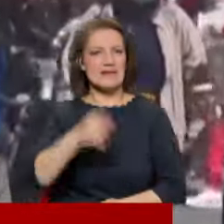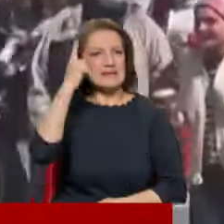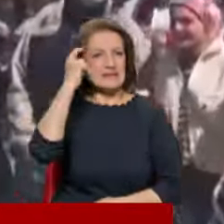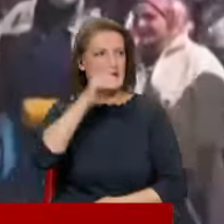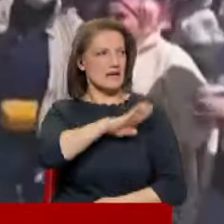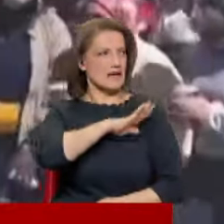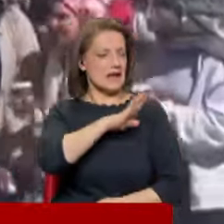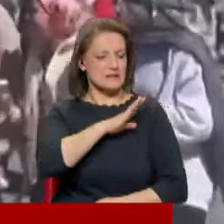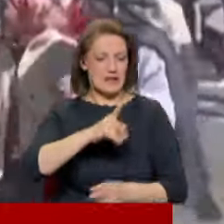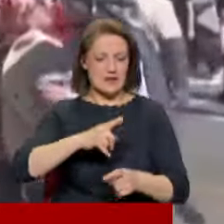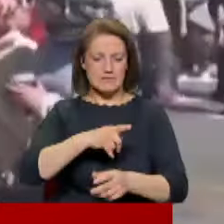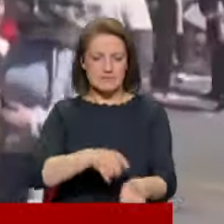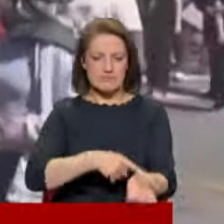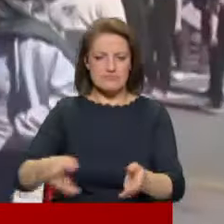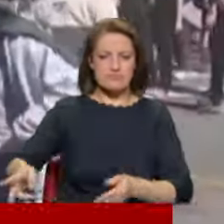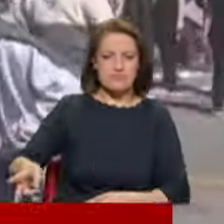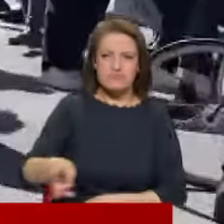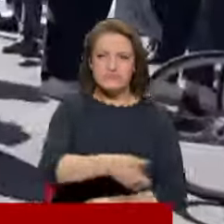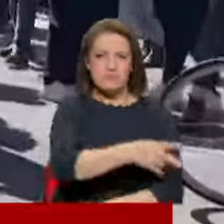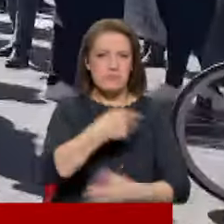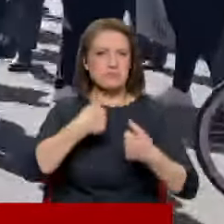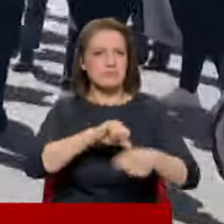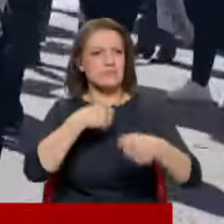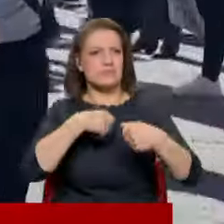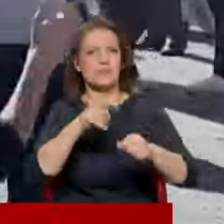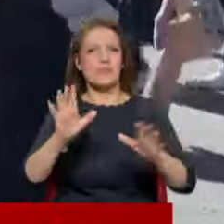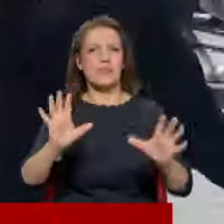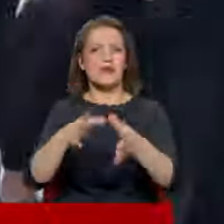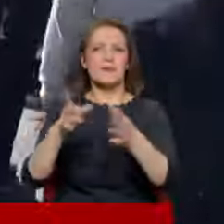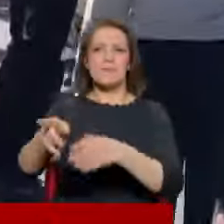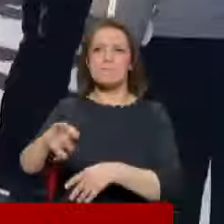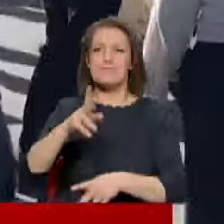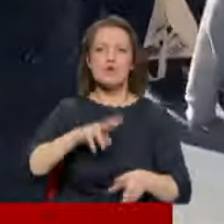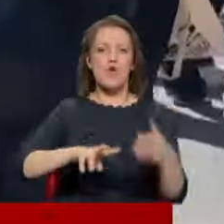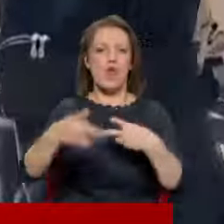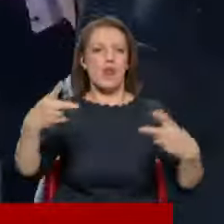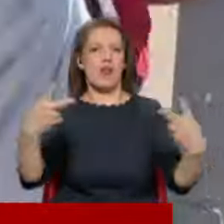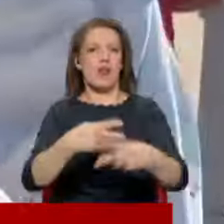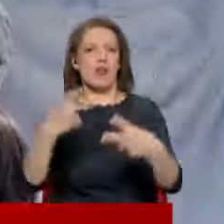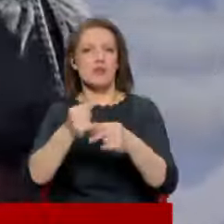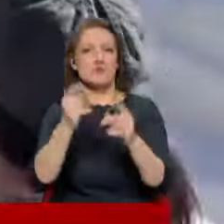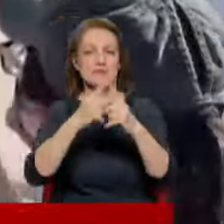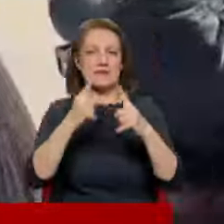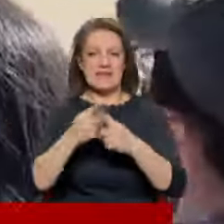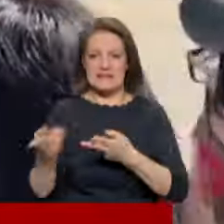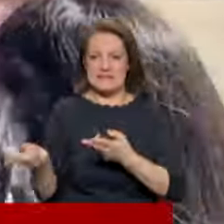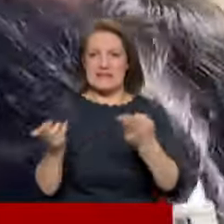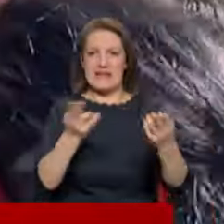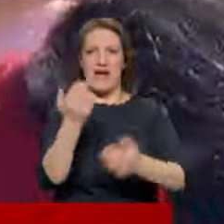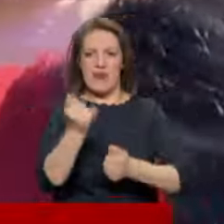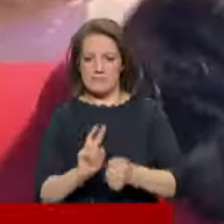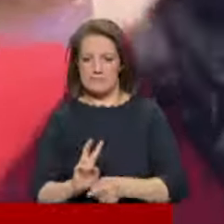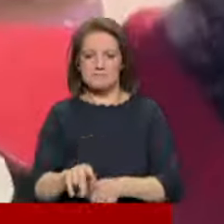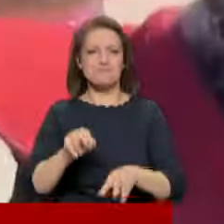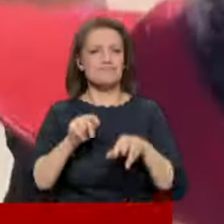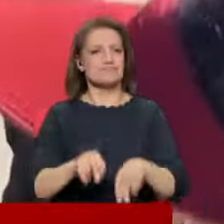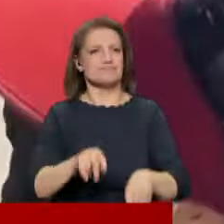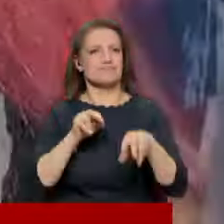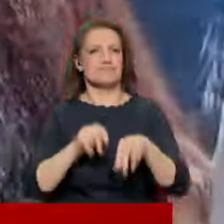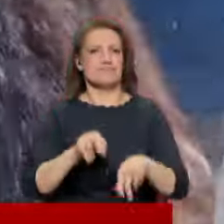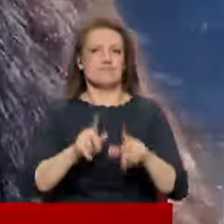İsrail'in Gazze soykırımını protesto eden gruplar törenin yapılacağı salona giden yolları kapattı. Çok sayıda davetli araçlarından inip yürümek